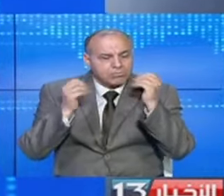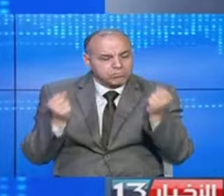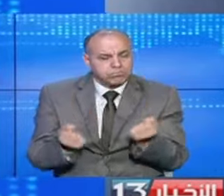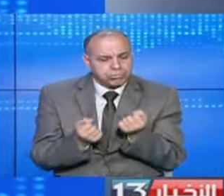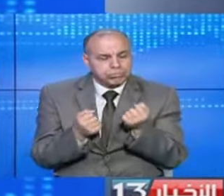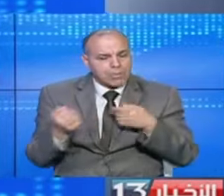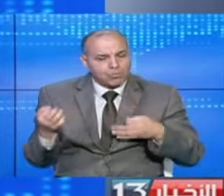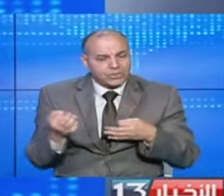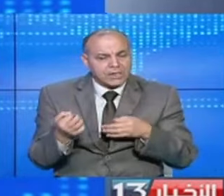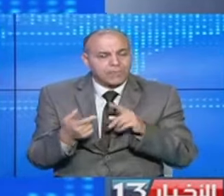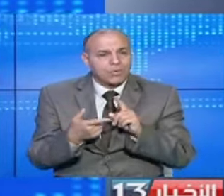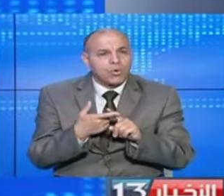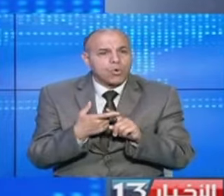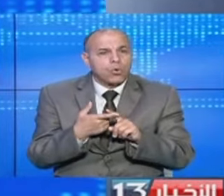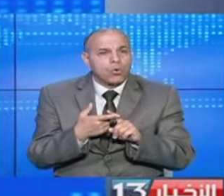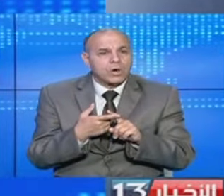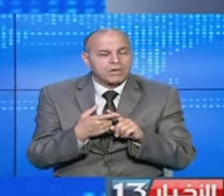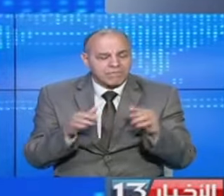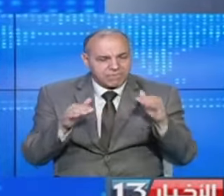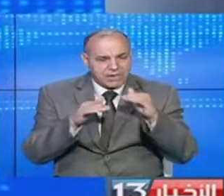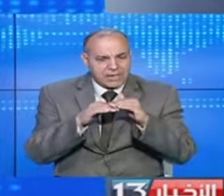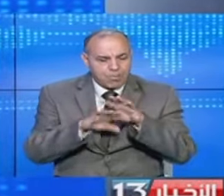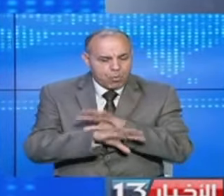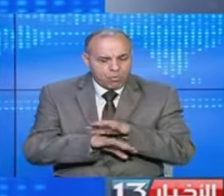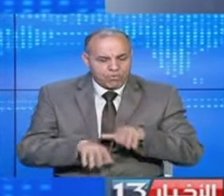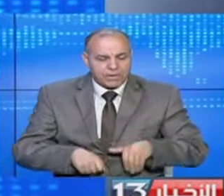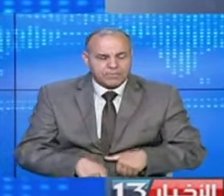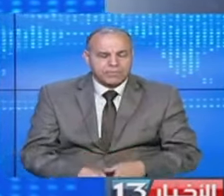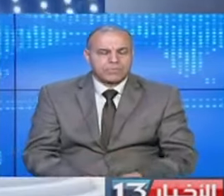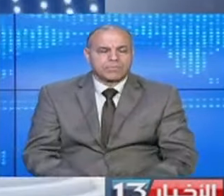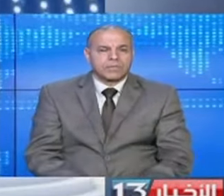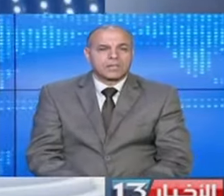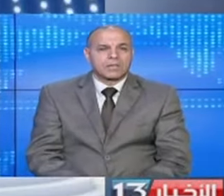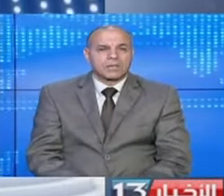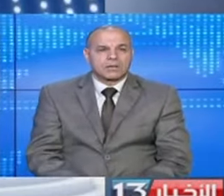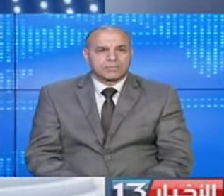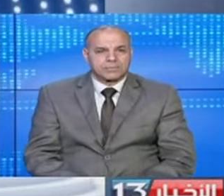التظاهرة الموسيقية ومنها سهرة الاختتام.